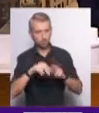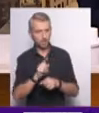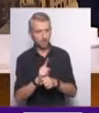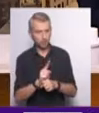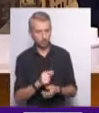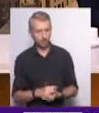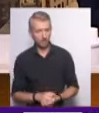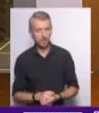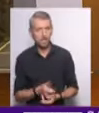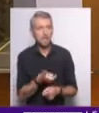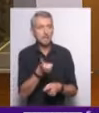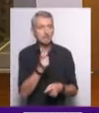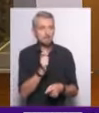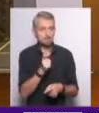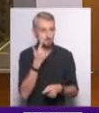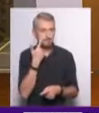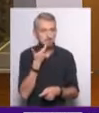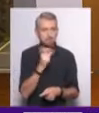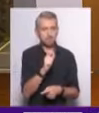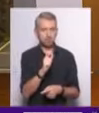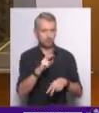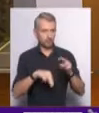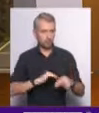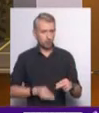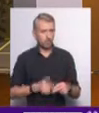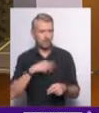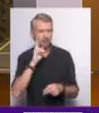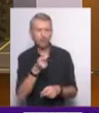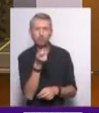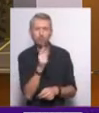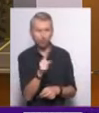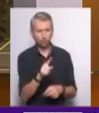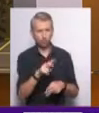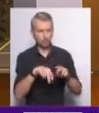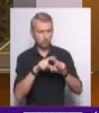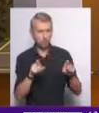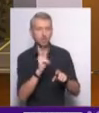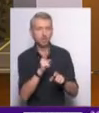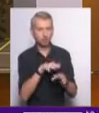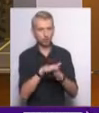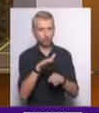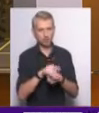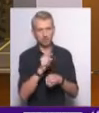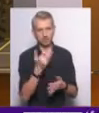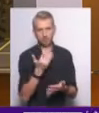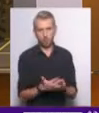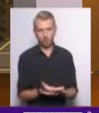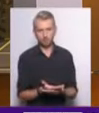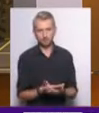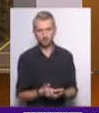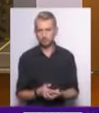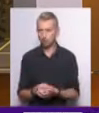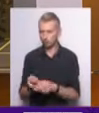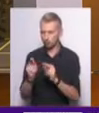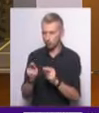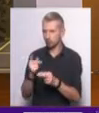І більшість забудовників, точніше, я не знаю жодного забудовника, який дотримується, скажімо так, цих вимог. Ну, прямо тобто, по-чесному, прямо